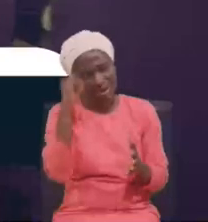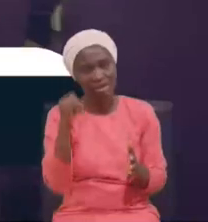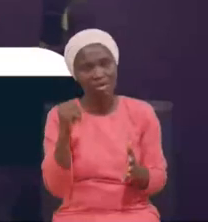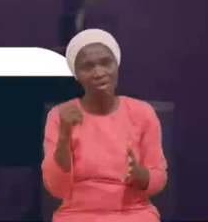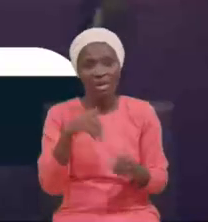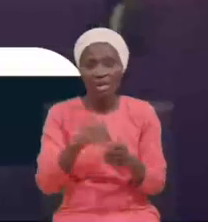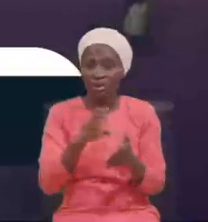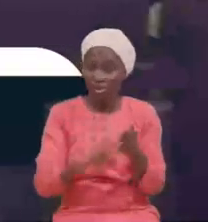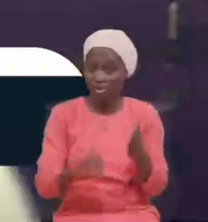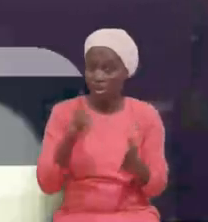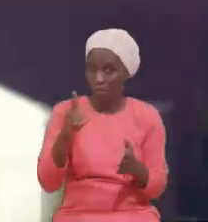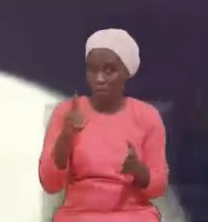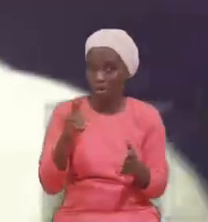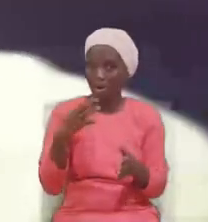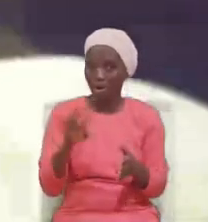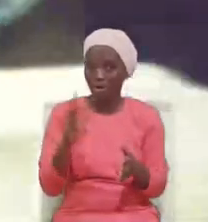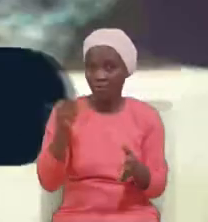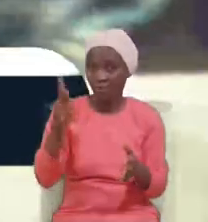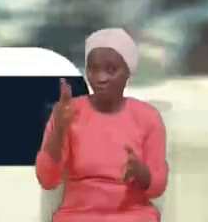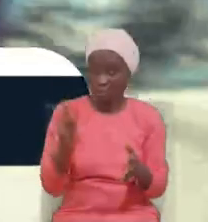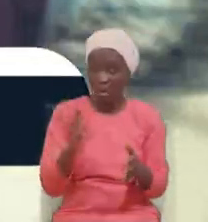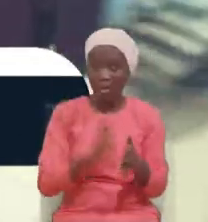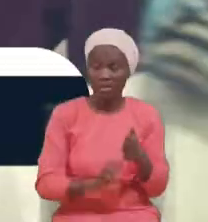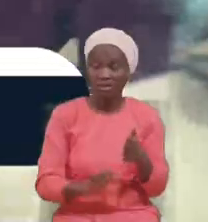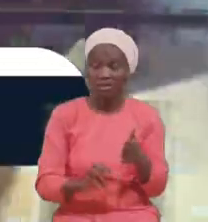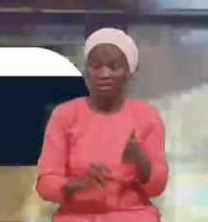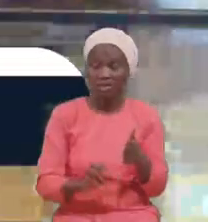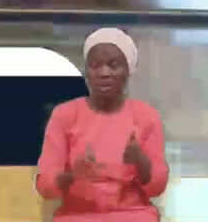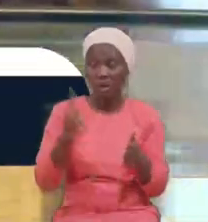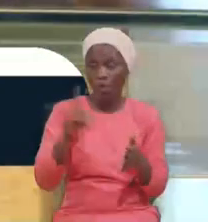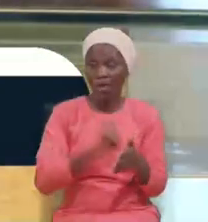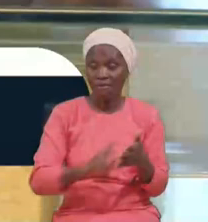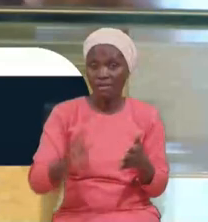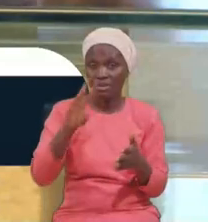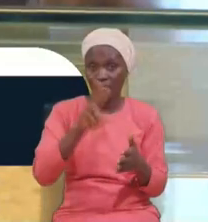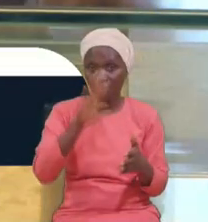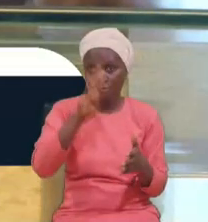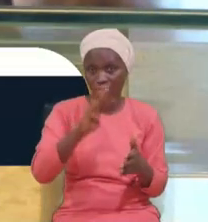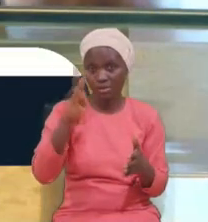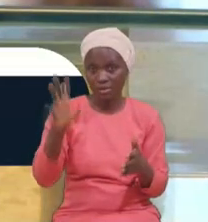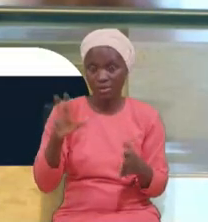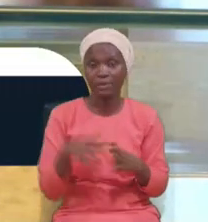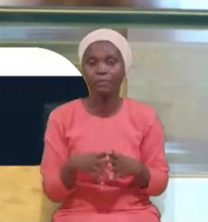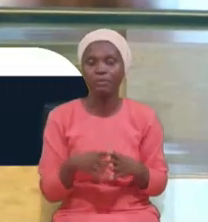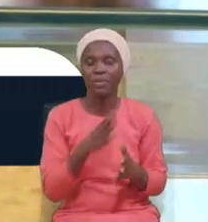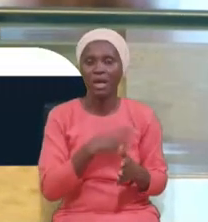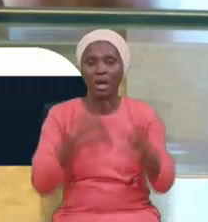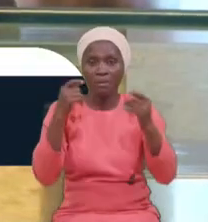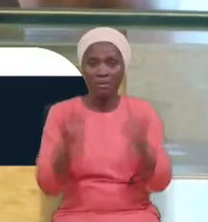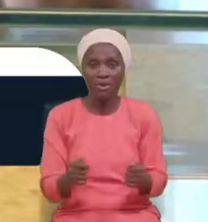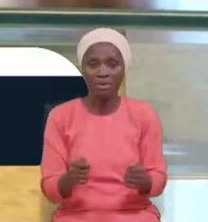pourquoi c'est une désobéissance. Marc 1, 43. Jésus le